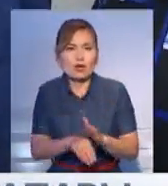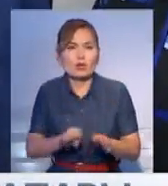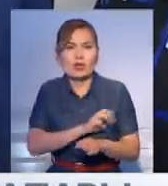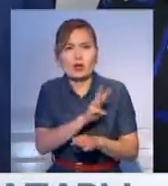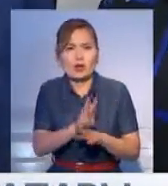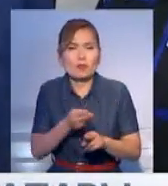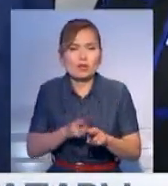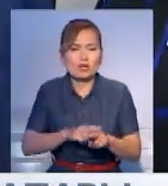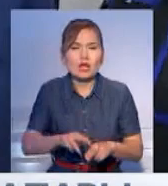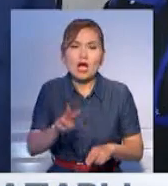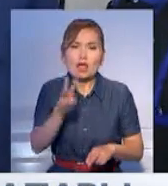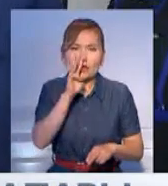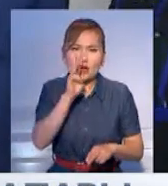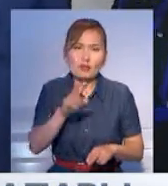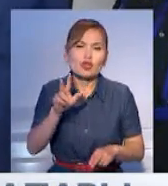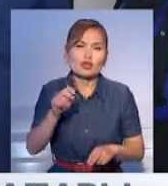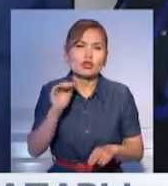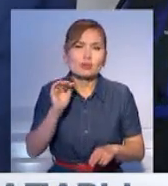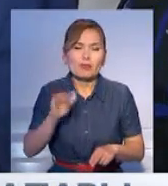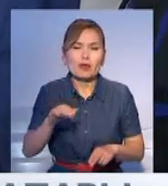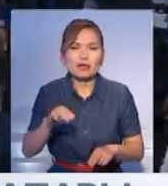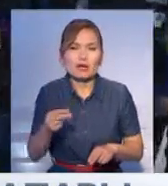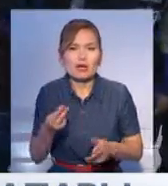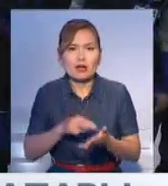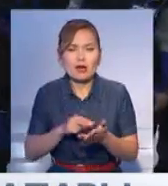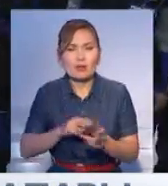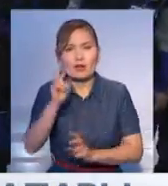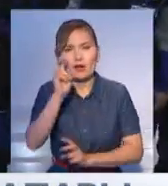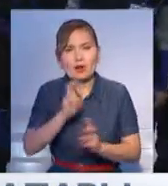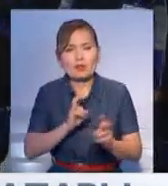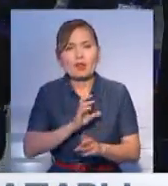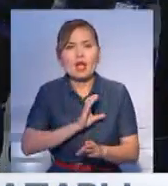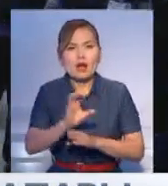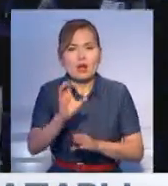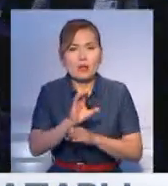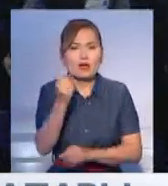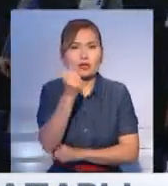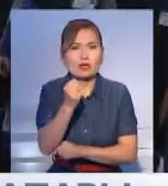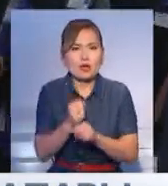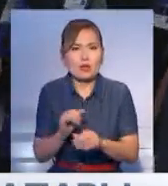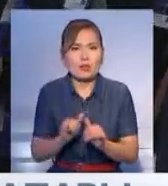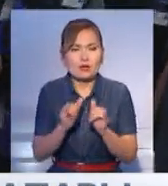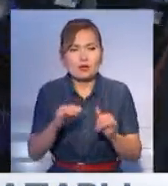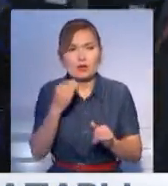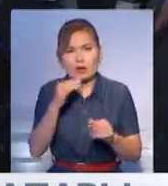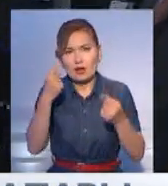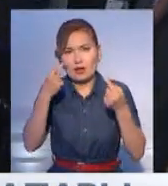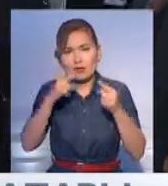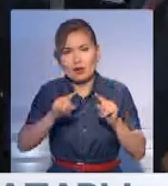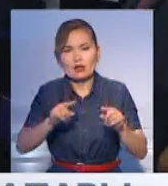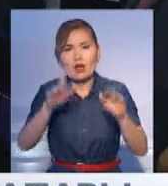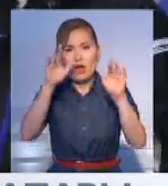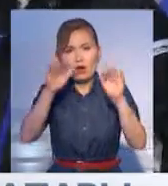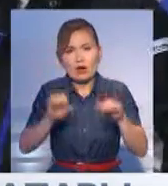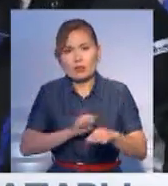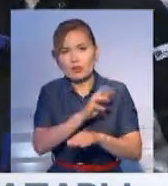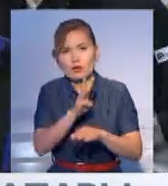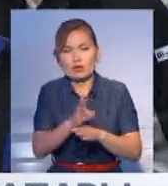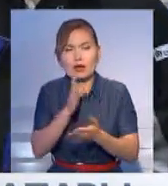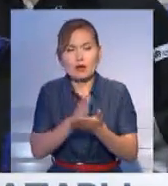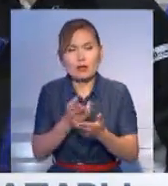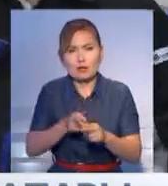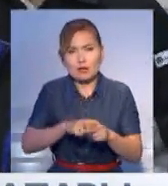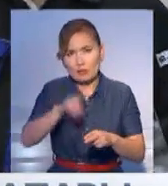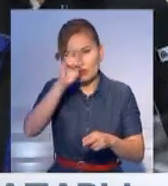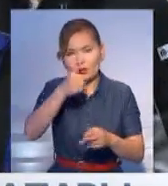орташа жалақысы шамамен 300 мың теңге. Бастысы, өндіріс орны еңбек өнімділігін арттыратын заманауи технологиямен жабдықталған. Сонымен